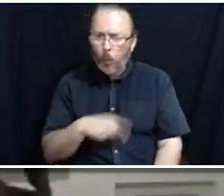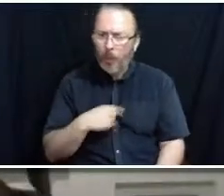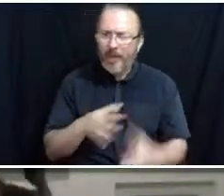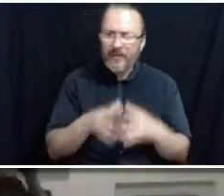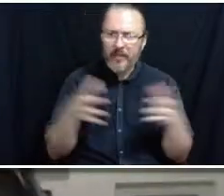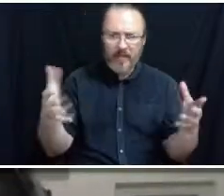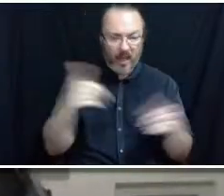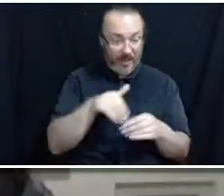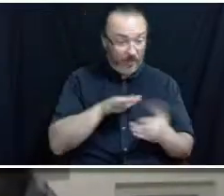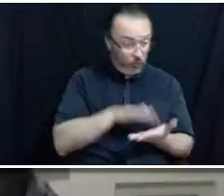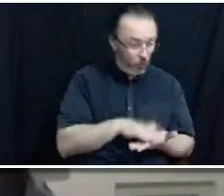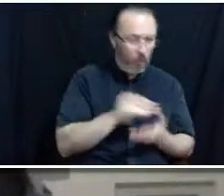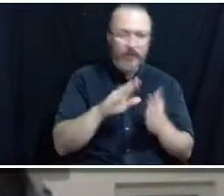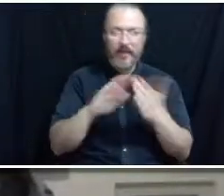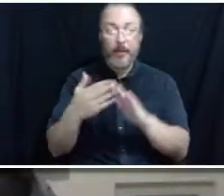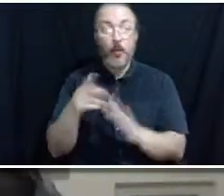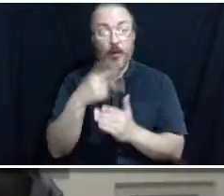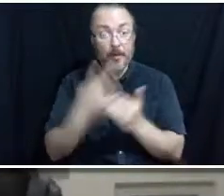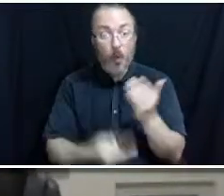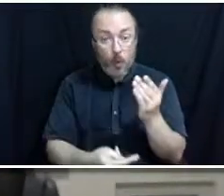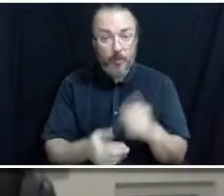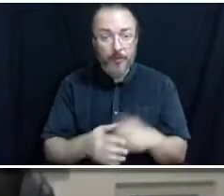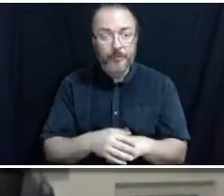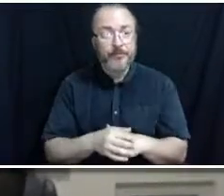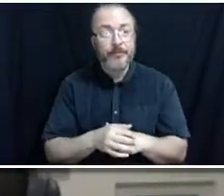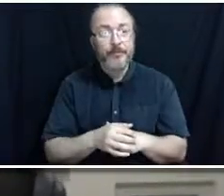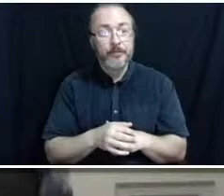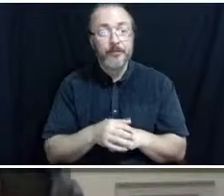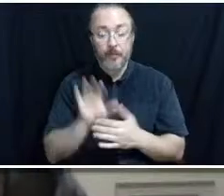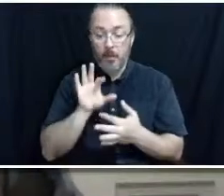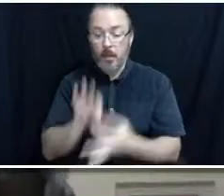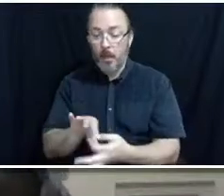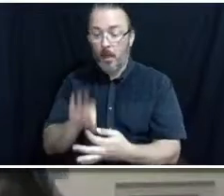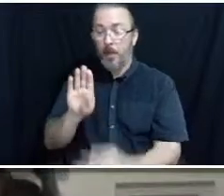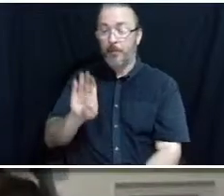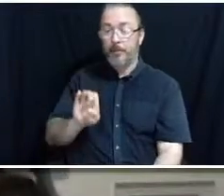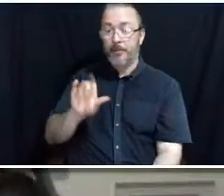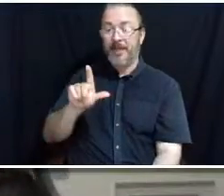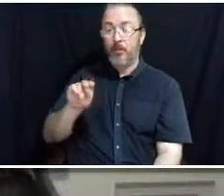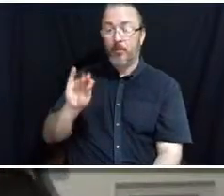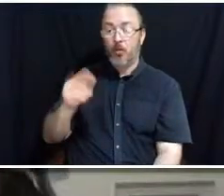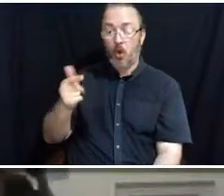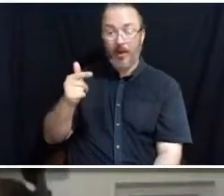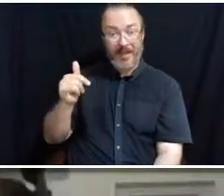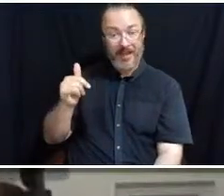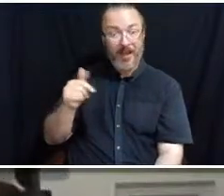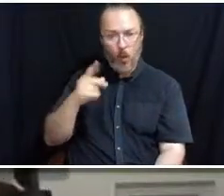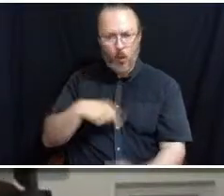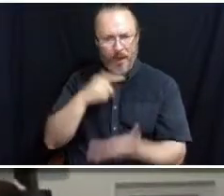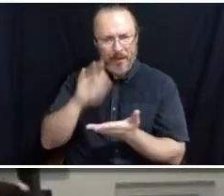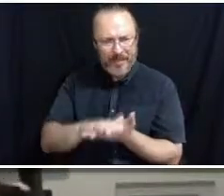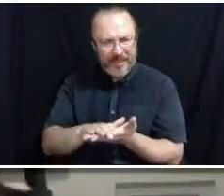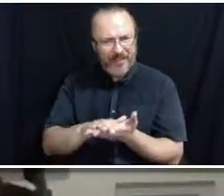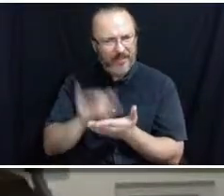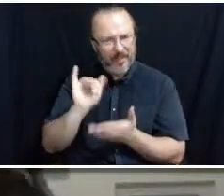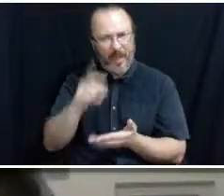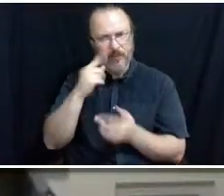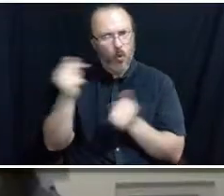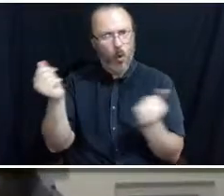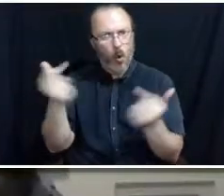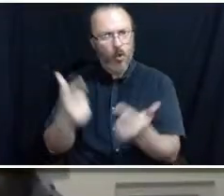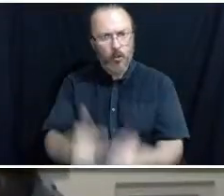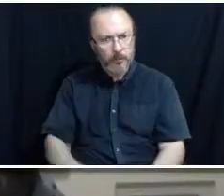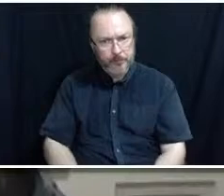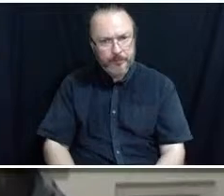notre école, dans notre communauté. Alors, l'appartenance. Nous pensons que l'appartenance doit porter sur toutes les